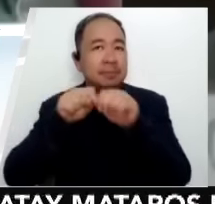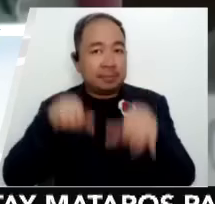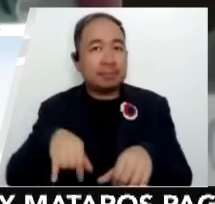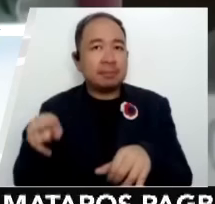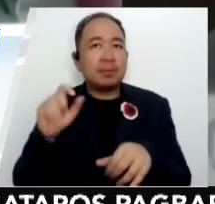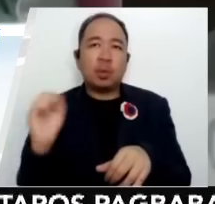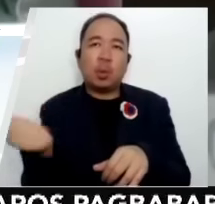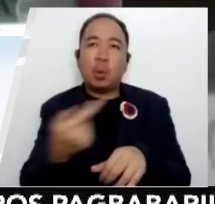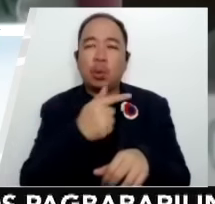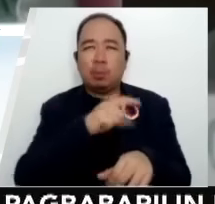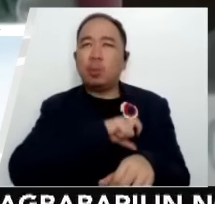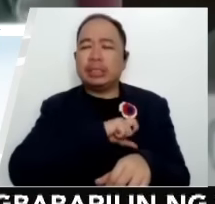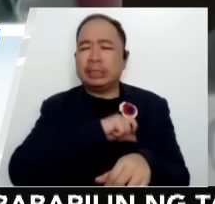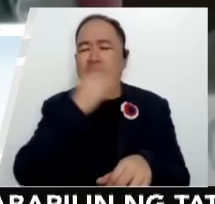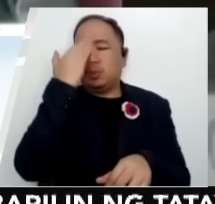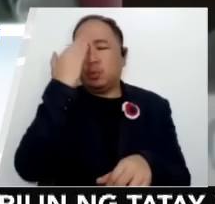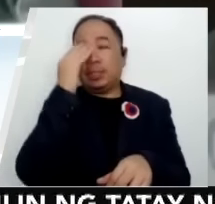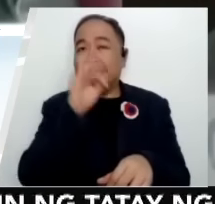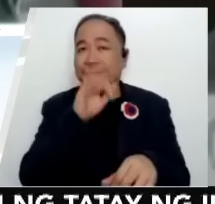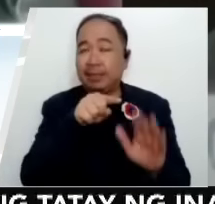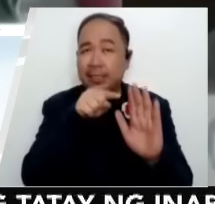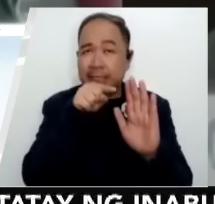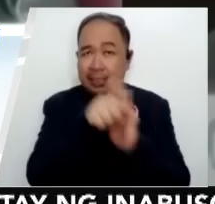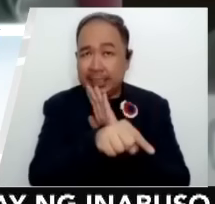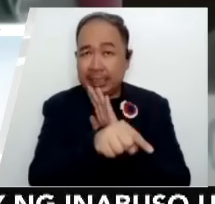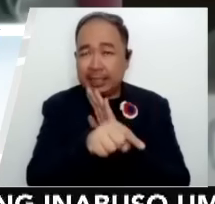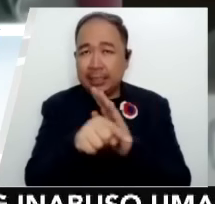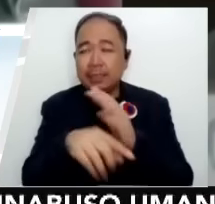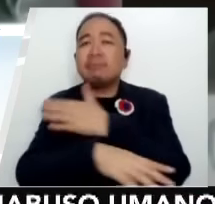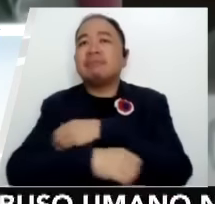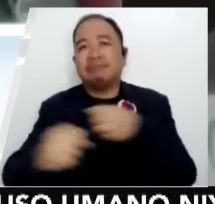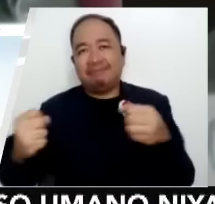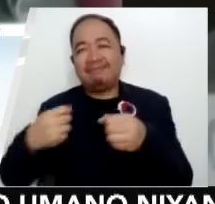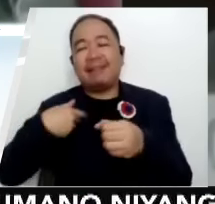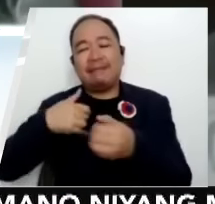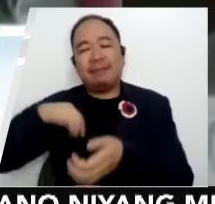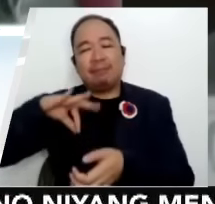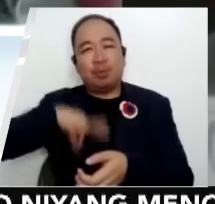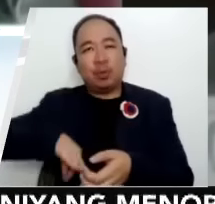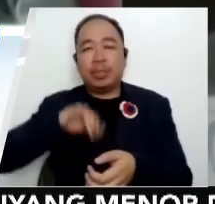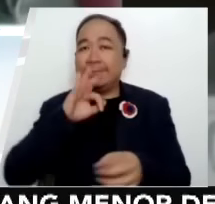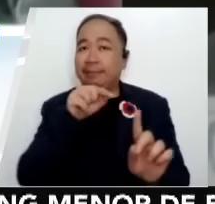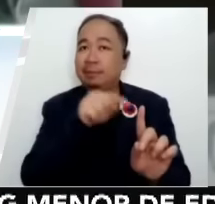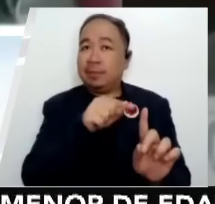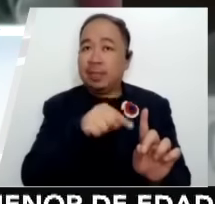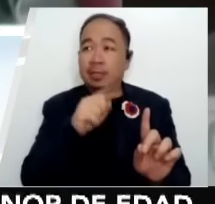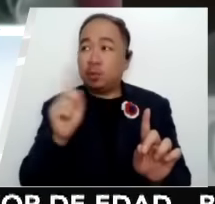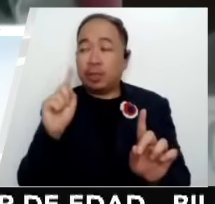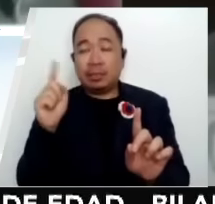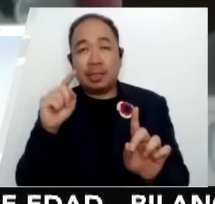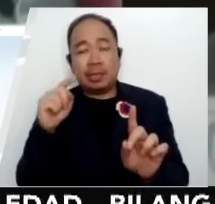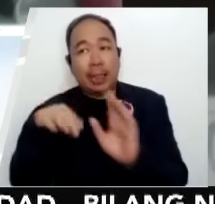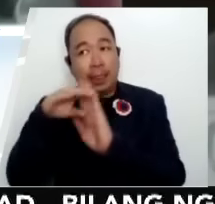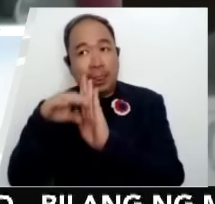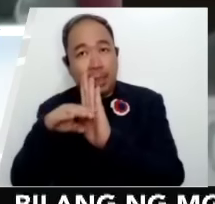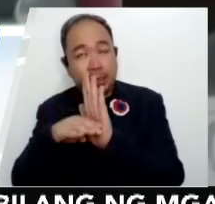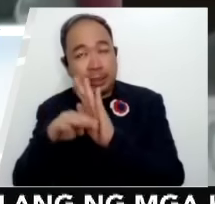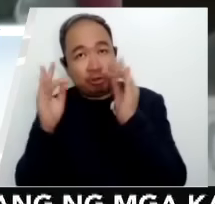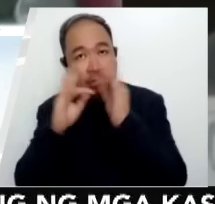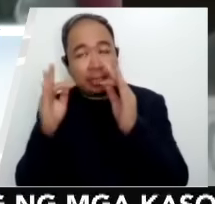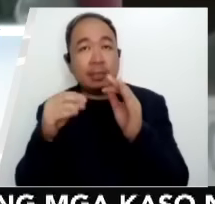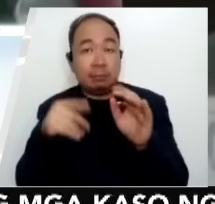patayin may reward. Kung mamatay yung nasa watch list, may reward system yon ang